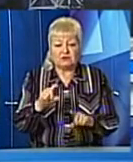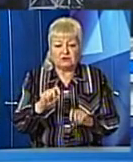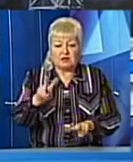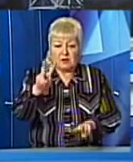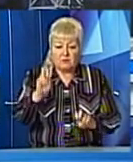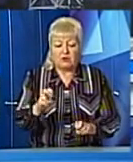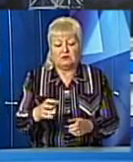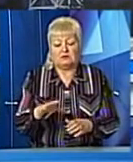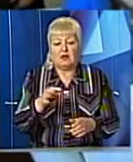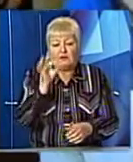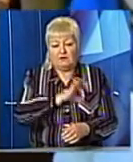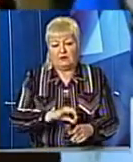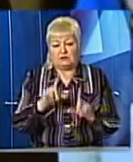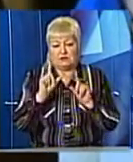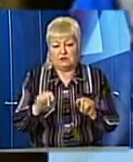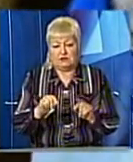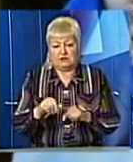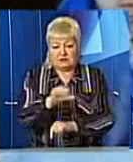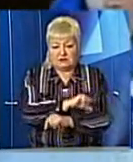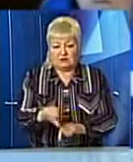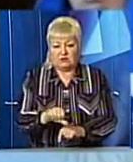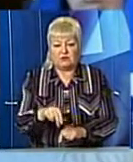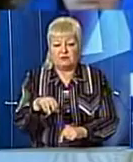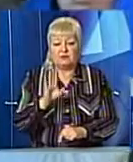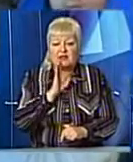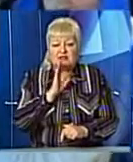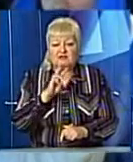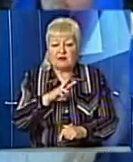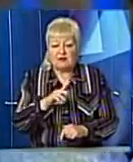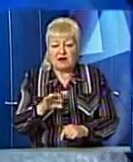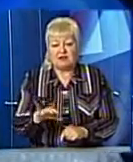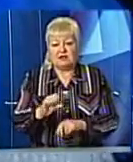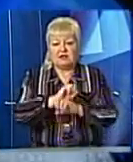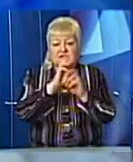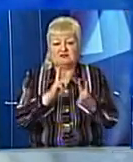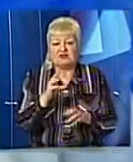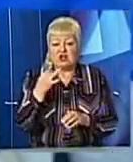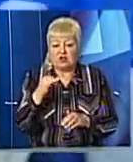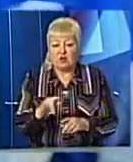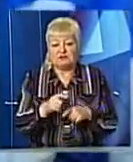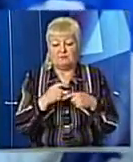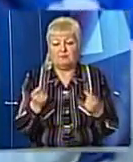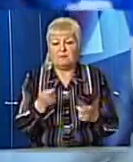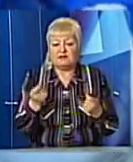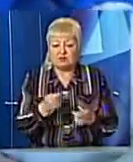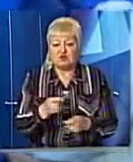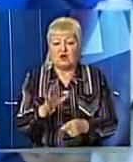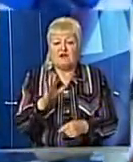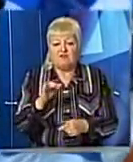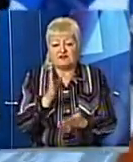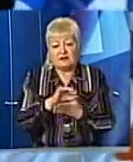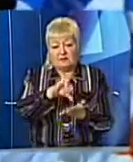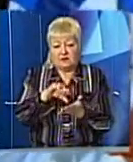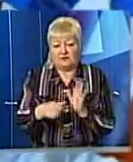за кордон. Діва Марія, Святий Йосип, Пастушок та Смерть – основні дійові особи. Вертеп складається всього із